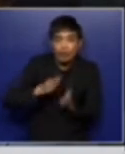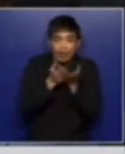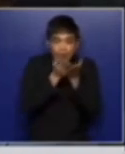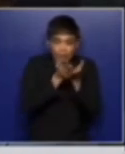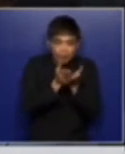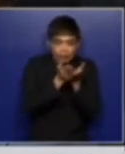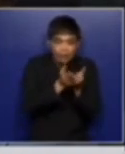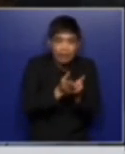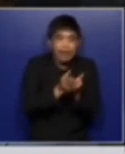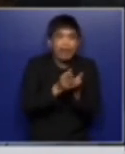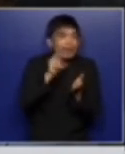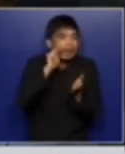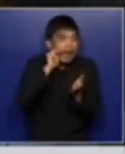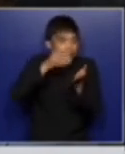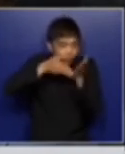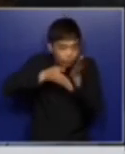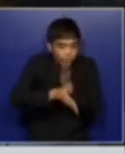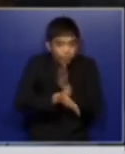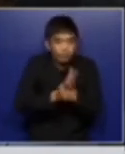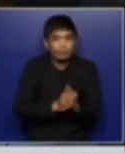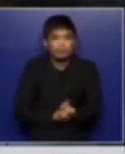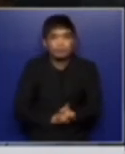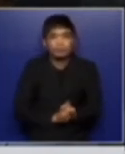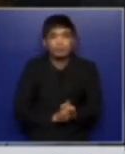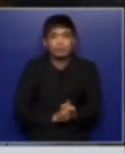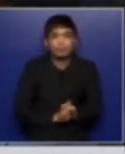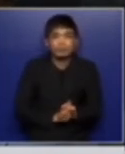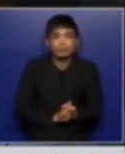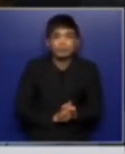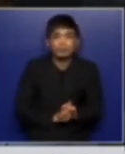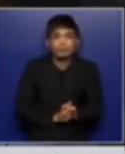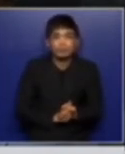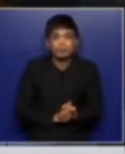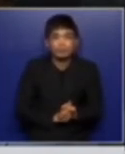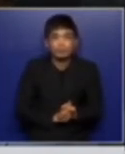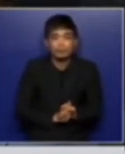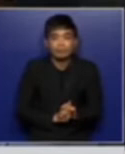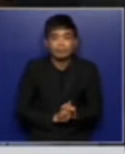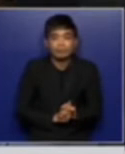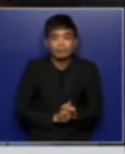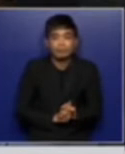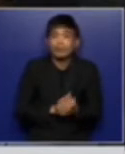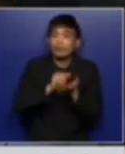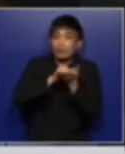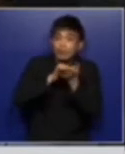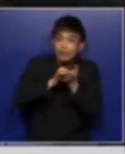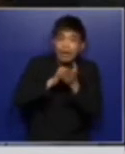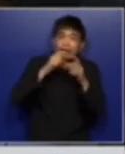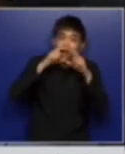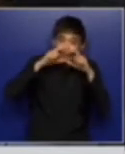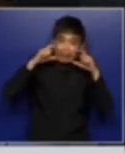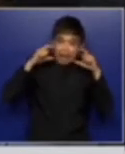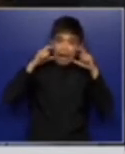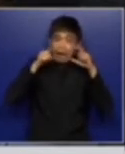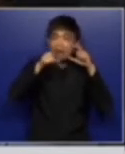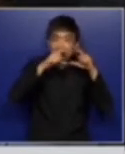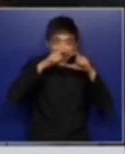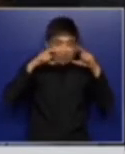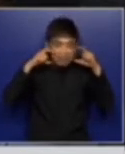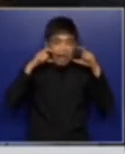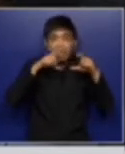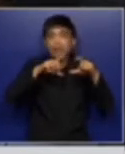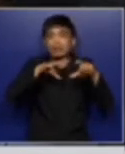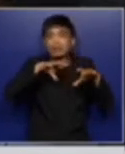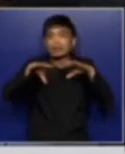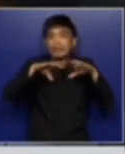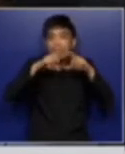ธครับแล้วรัฐบาลนี้บริหารไม่ได้ครับท่านประธานนะแค่บริหารหน้ากากเนี่ยหน้ากากอนามัยเนี่ยนะครับ